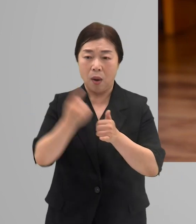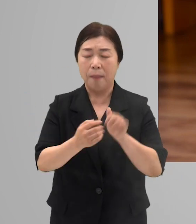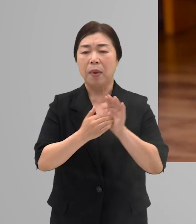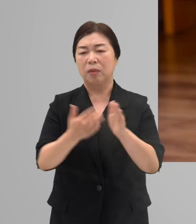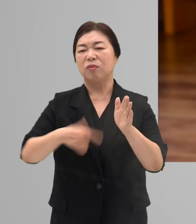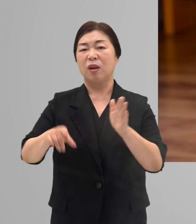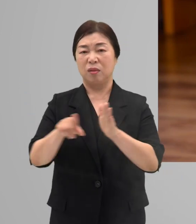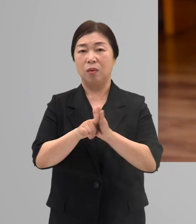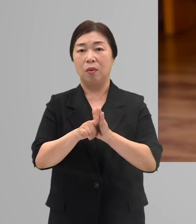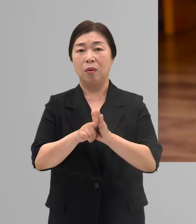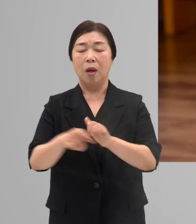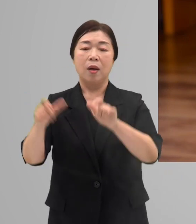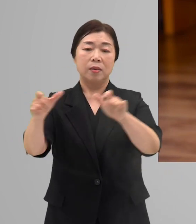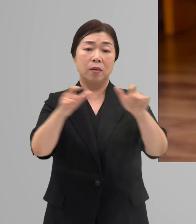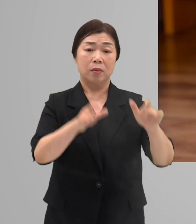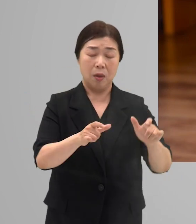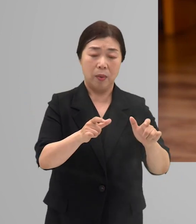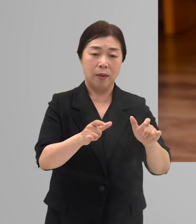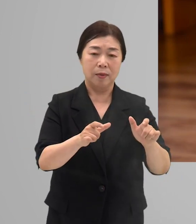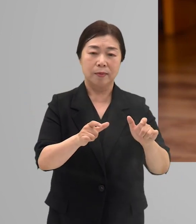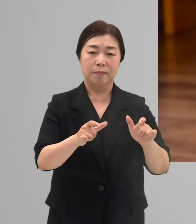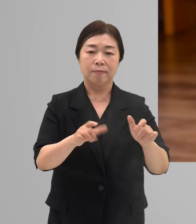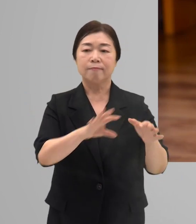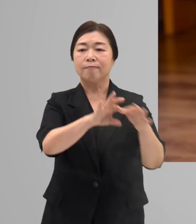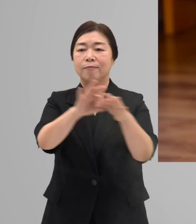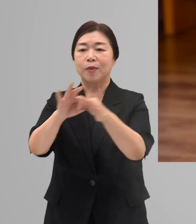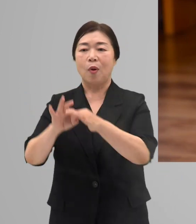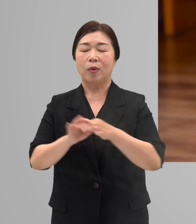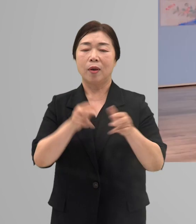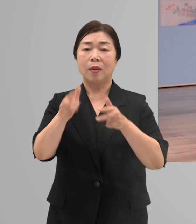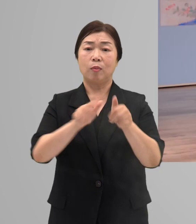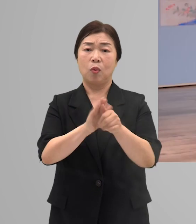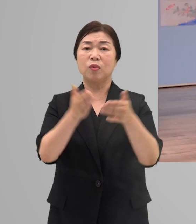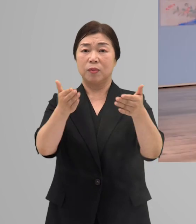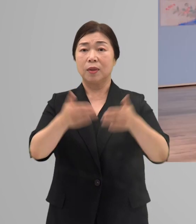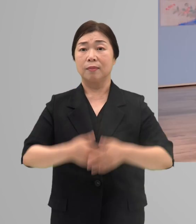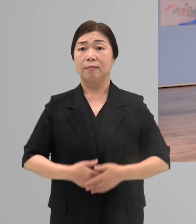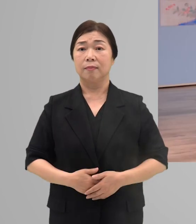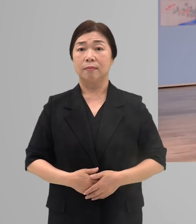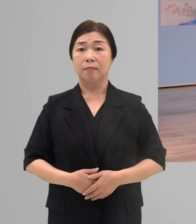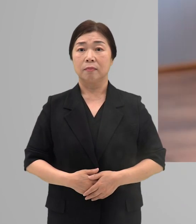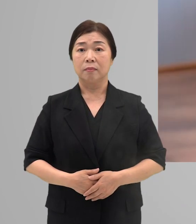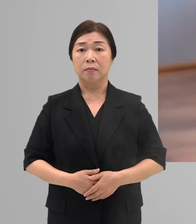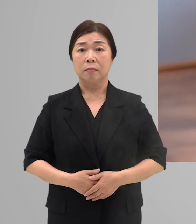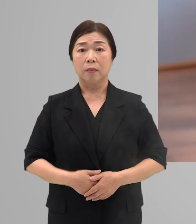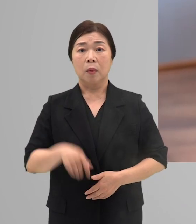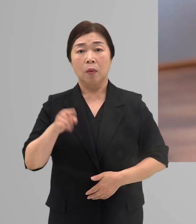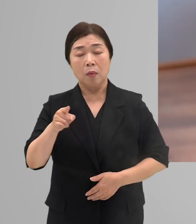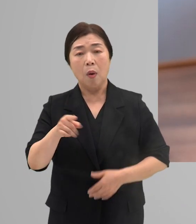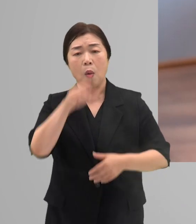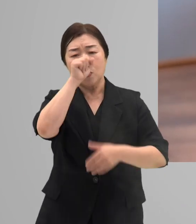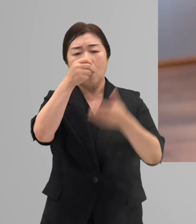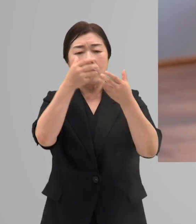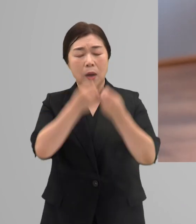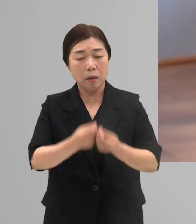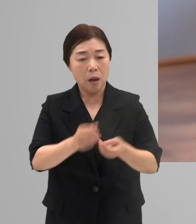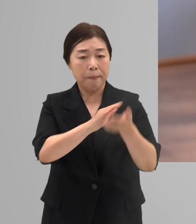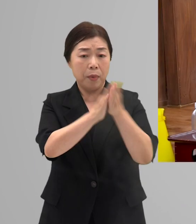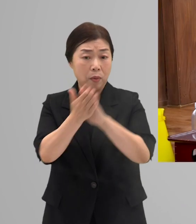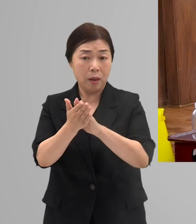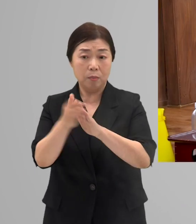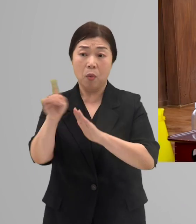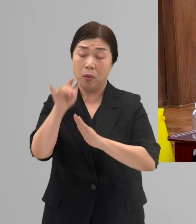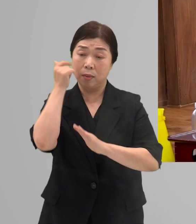하기 위해서 지역사회 기관으로 연계하는 일을 하고 있습니다. 상담을 하면서 개선되거나 좋은 사례로서 변화한 분들도